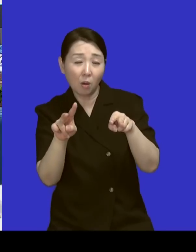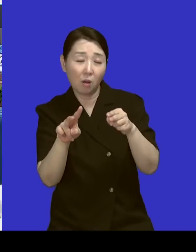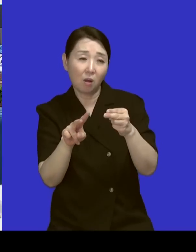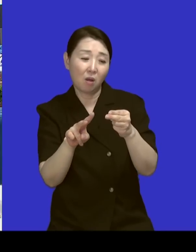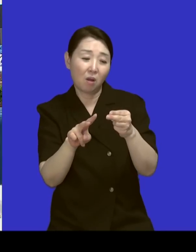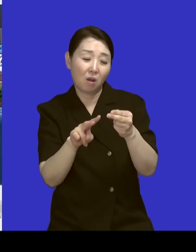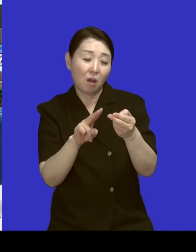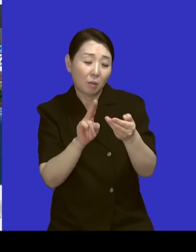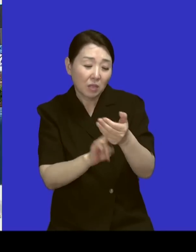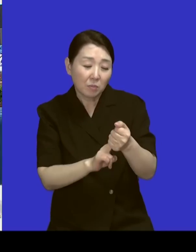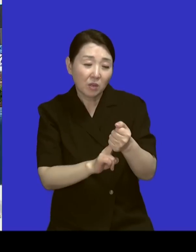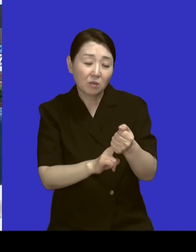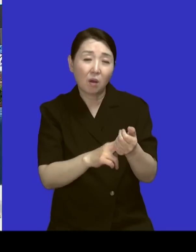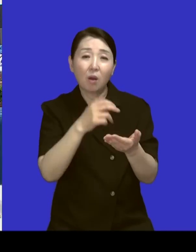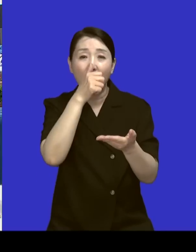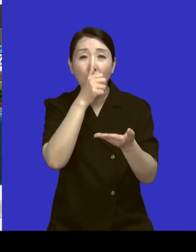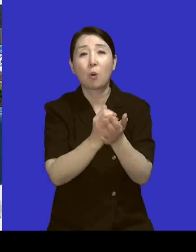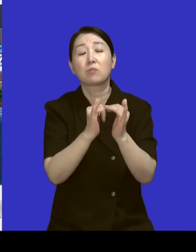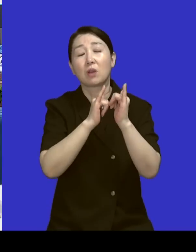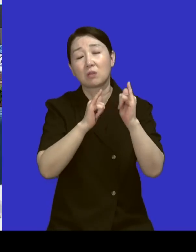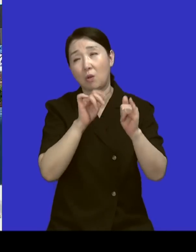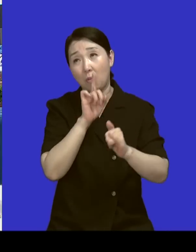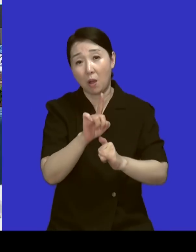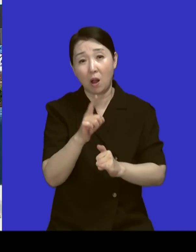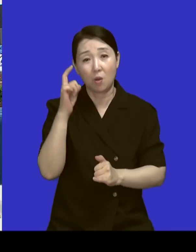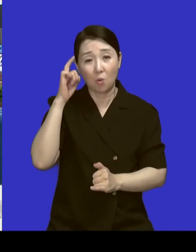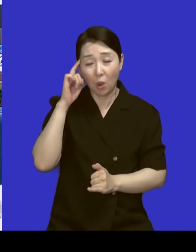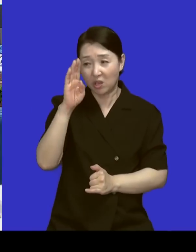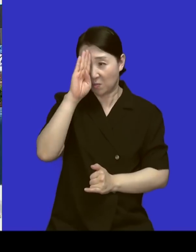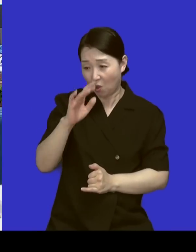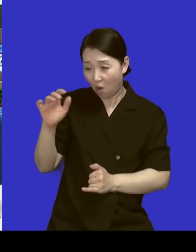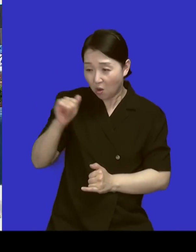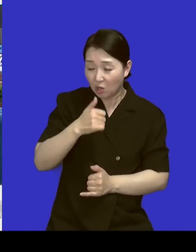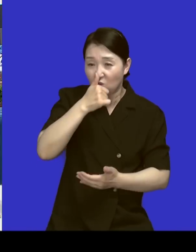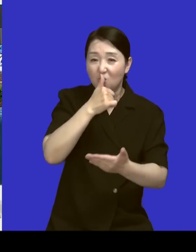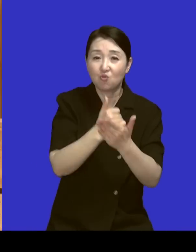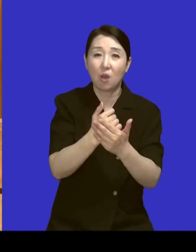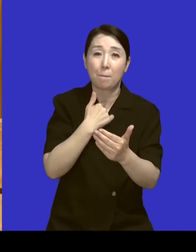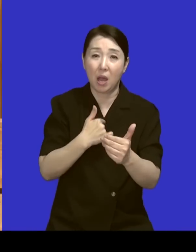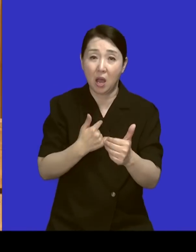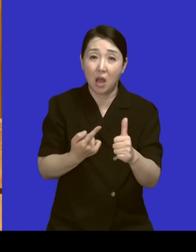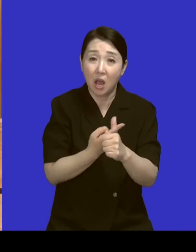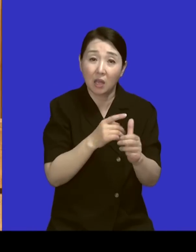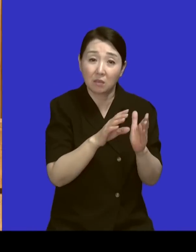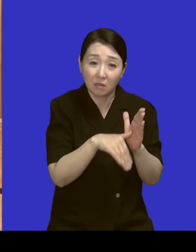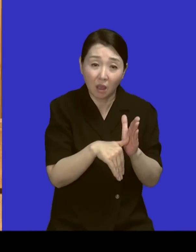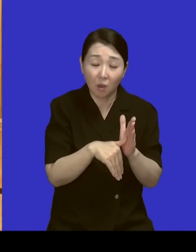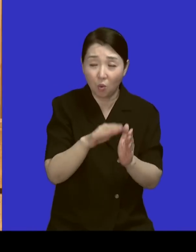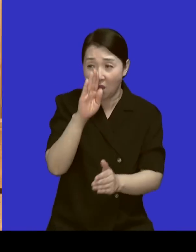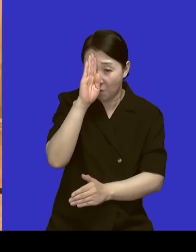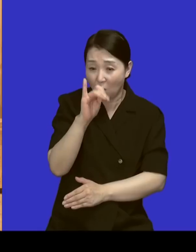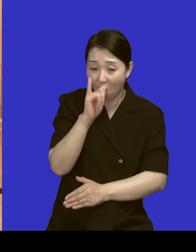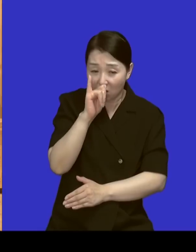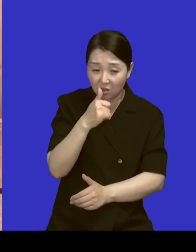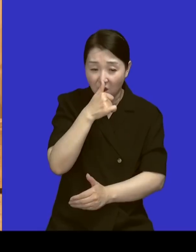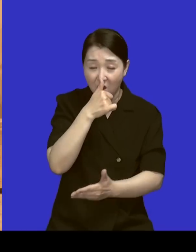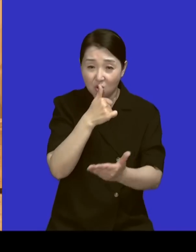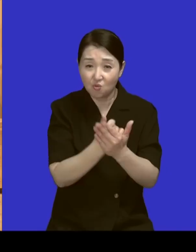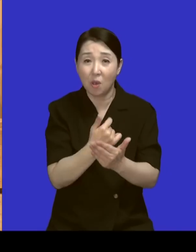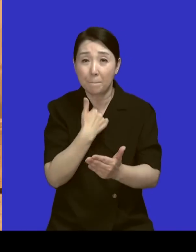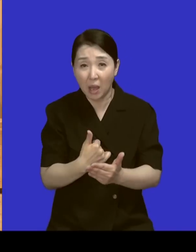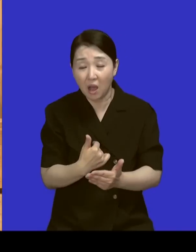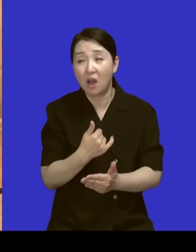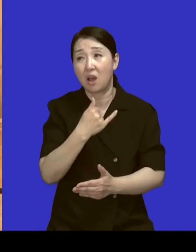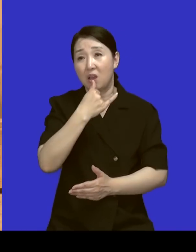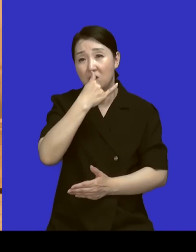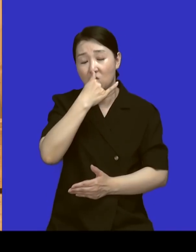보도를 통해서 기사를 통해서 접했을 때 그 조현병을 가지고 뭐 어떤 범죄를 저질렀을 때 그 조현병을 가지면 저런 범죄를 저지를 수 있는